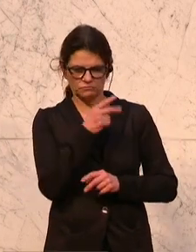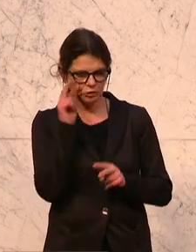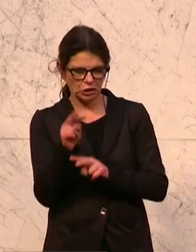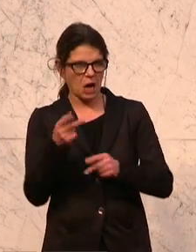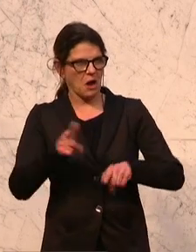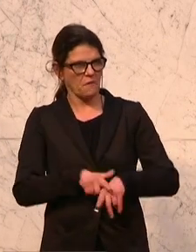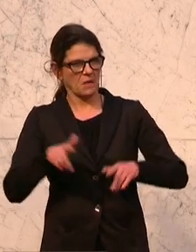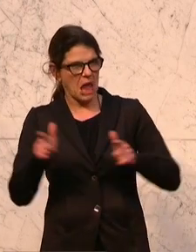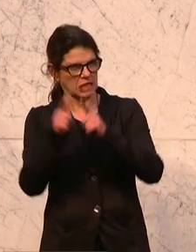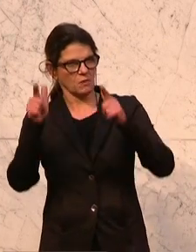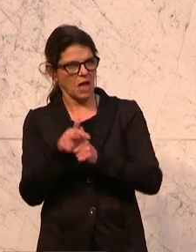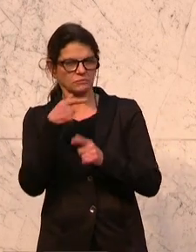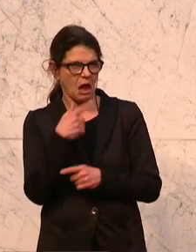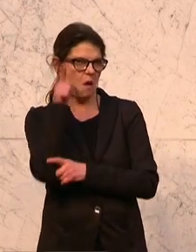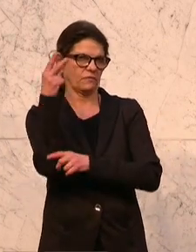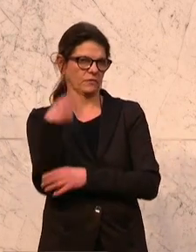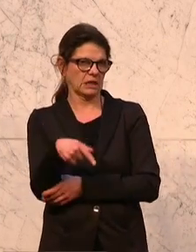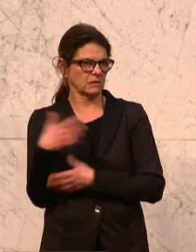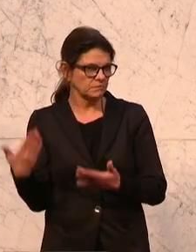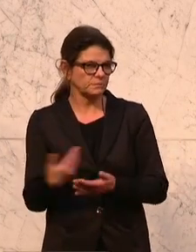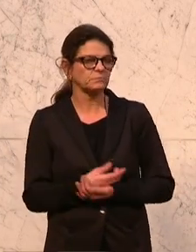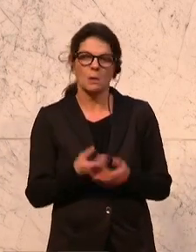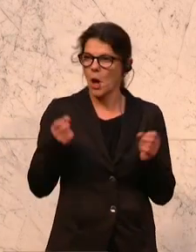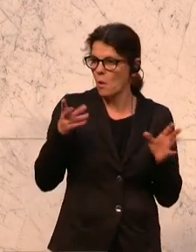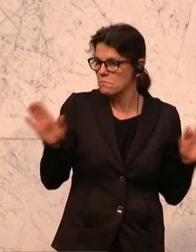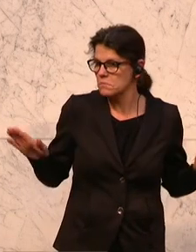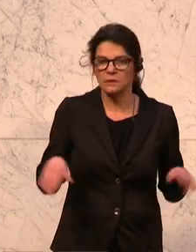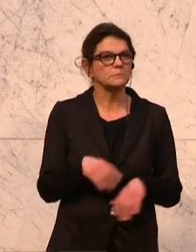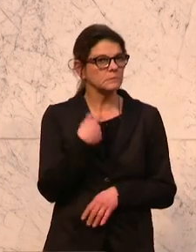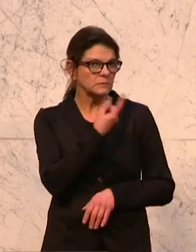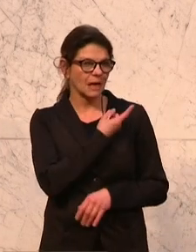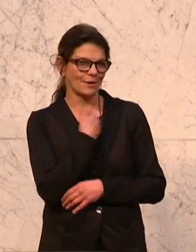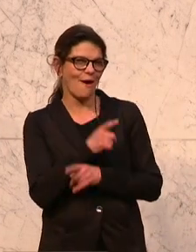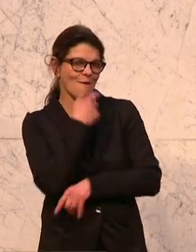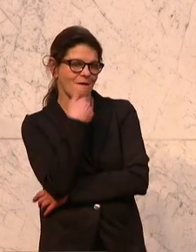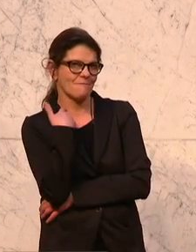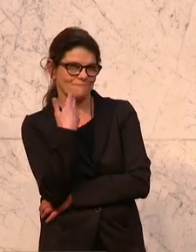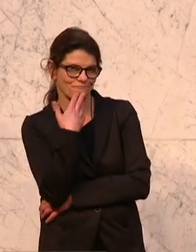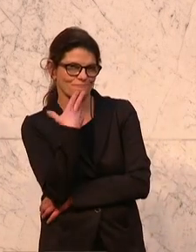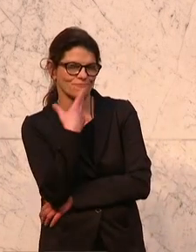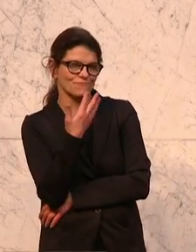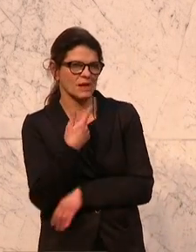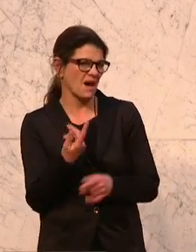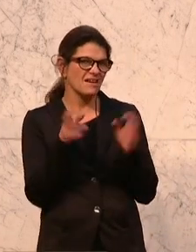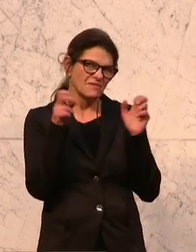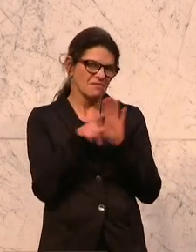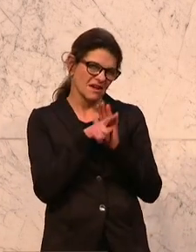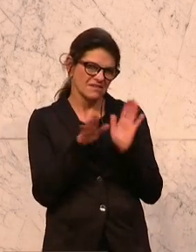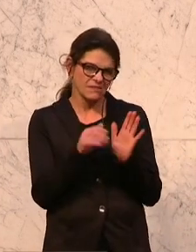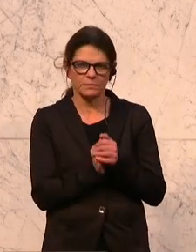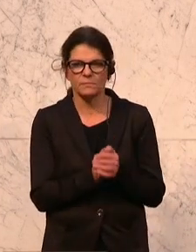Leistungsprinzip auf jeden Fall, aber soll so sein. Ich bin auch amüsiert in einem negativen